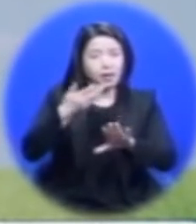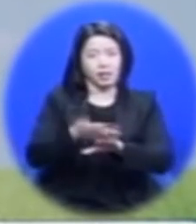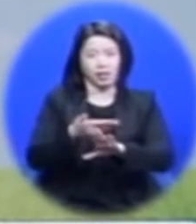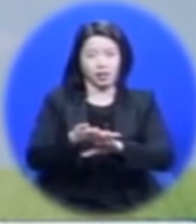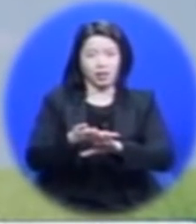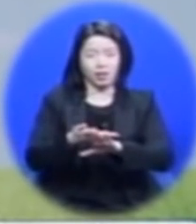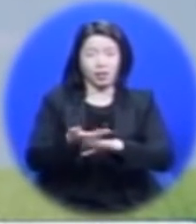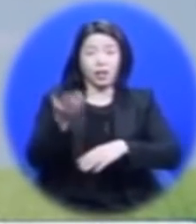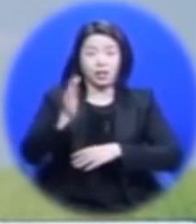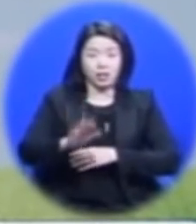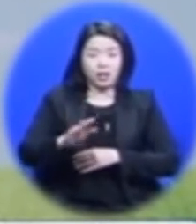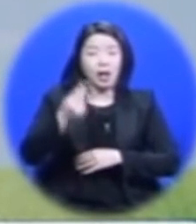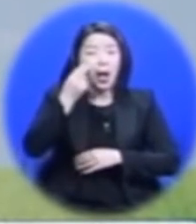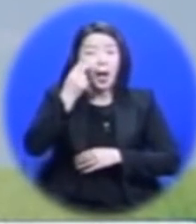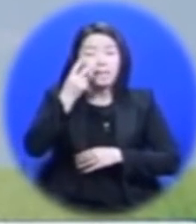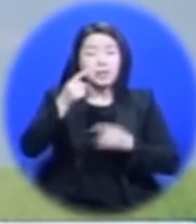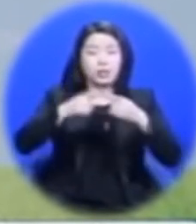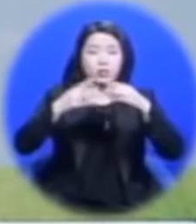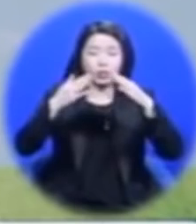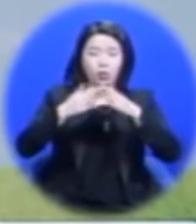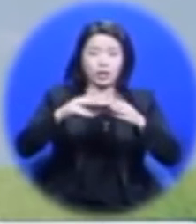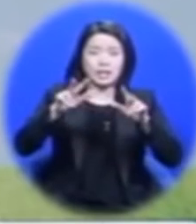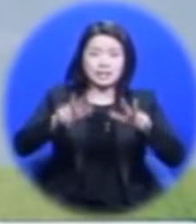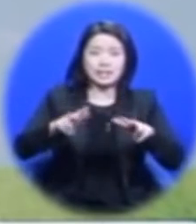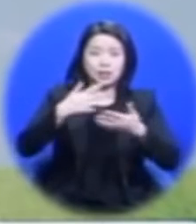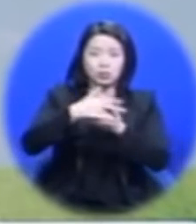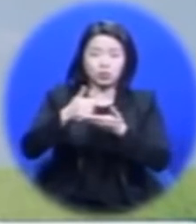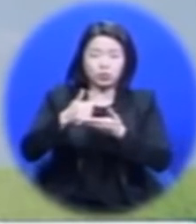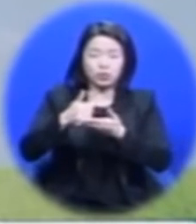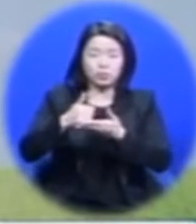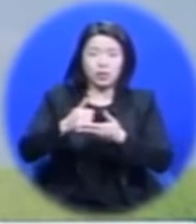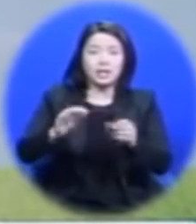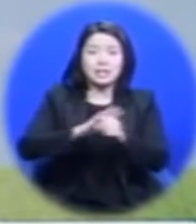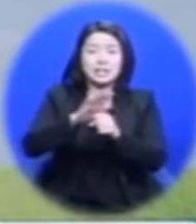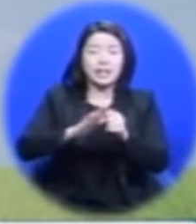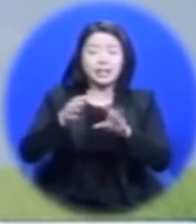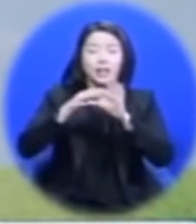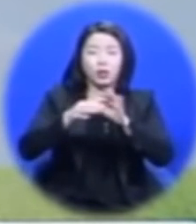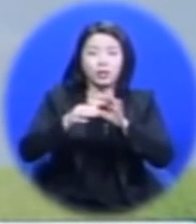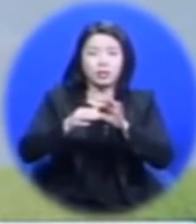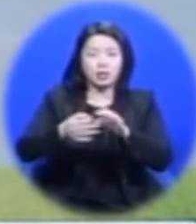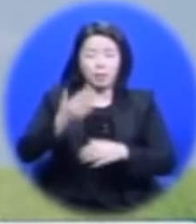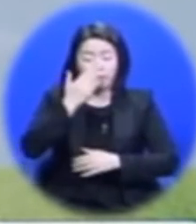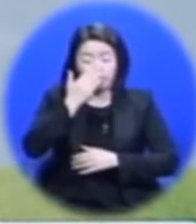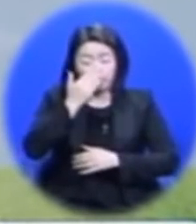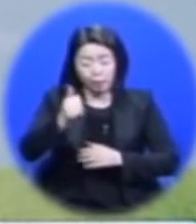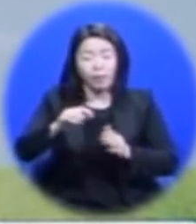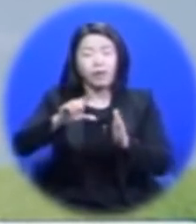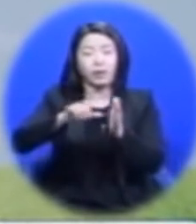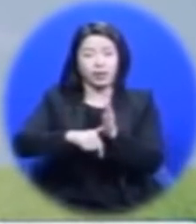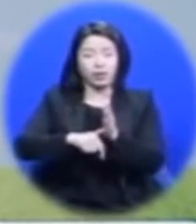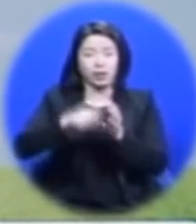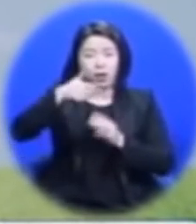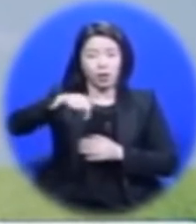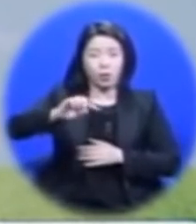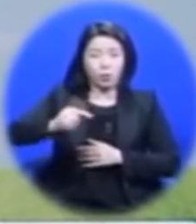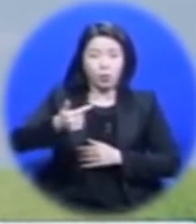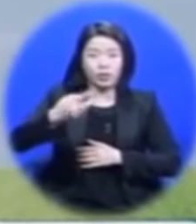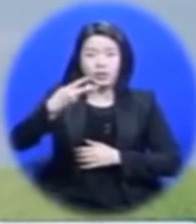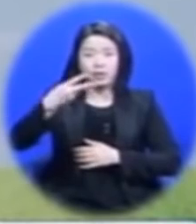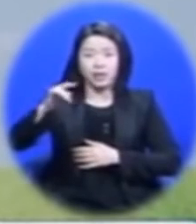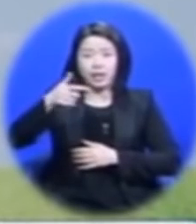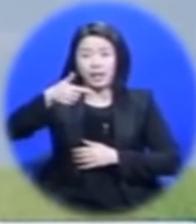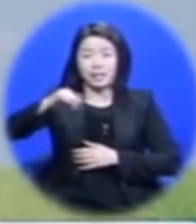근데 미국 교회가 지금 주님과의 사랑의 관계에 권태기에 들어갔다는 거예요. 그러면서 예를